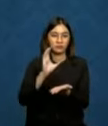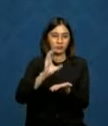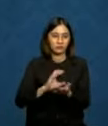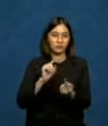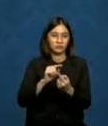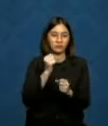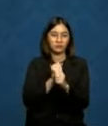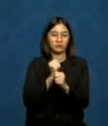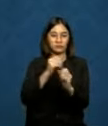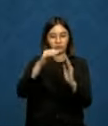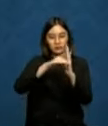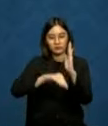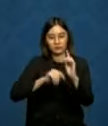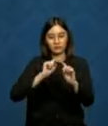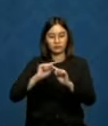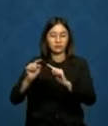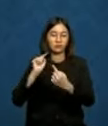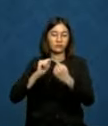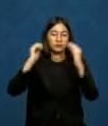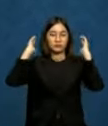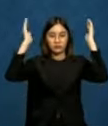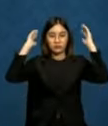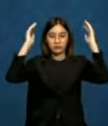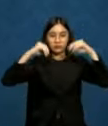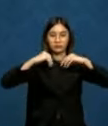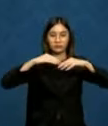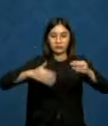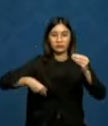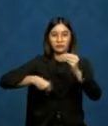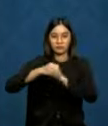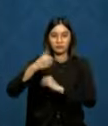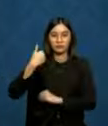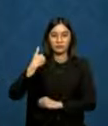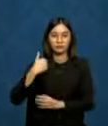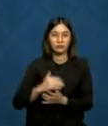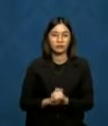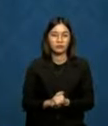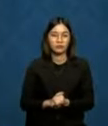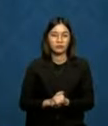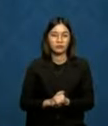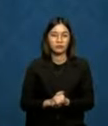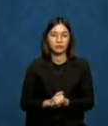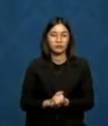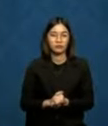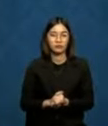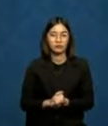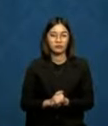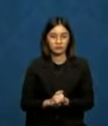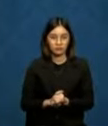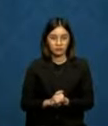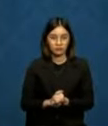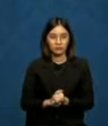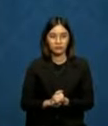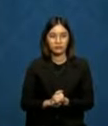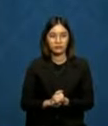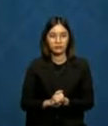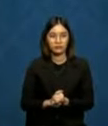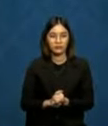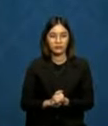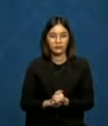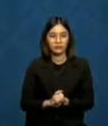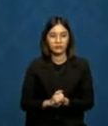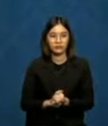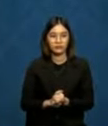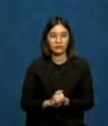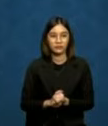ในการดำเนินงานในการประชาสัมพันธ์เนี้ยมันเพิ่มมากขึ้นค่ะขอนำเรียนเพียงเท่านี้